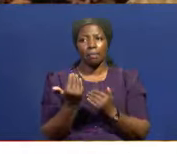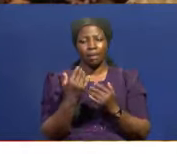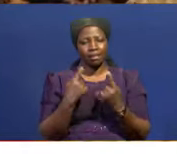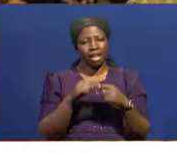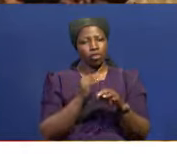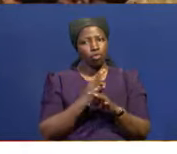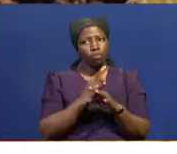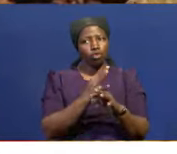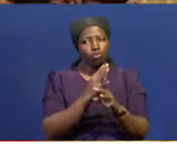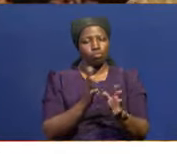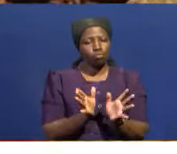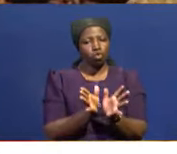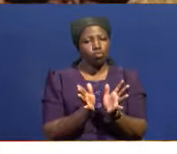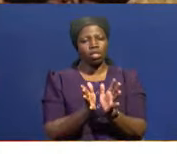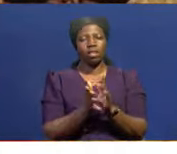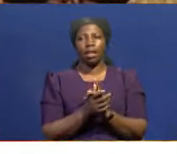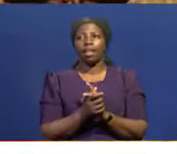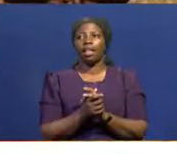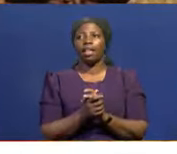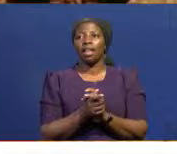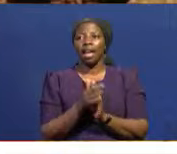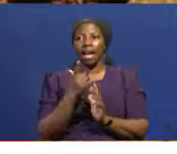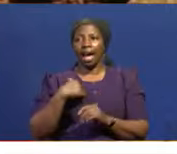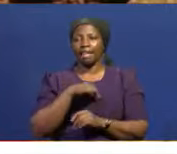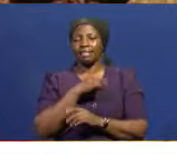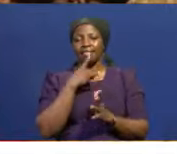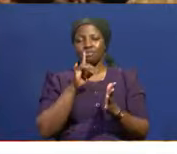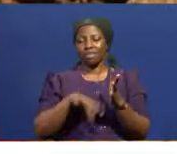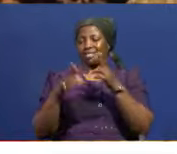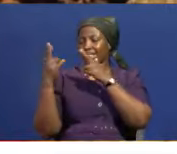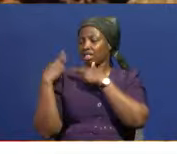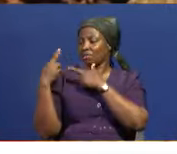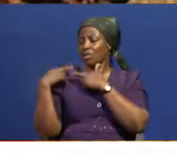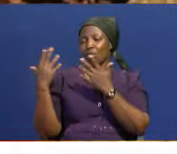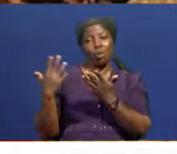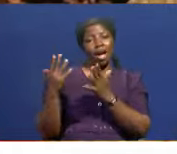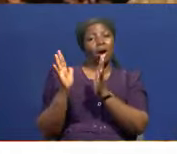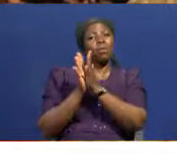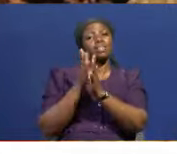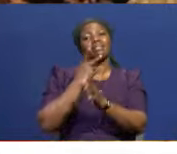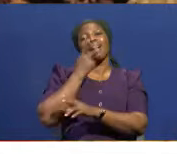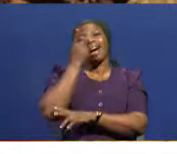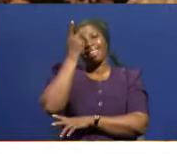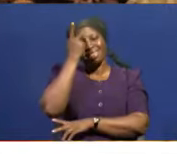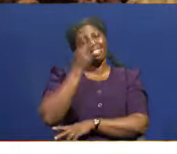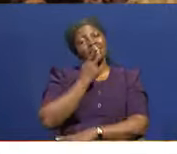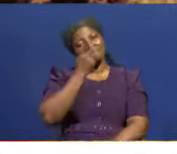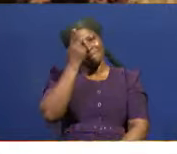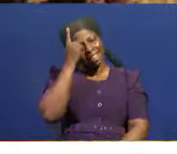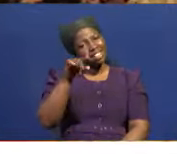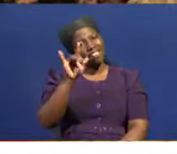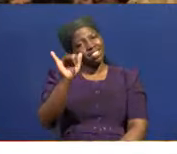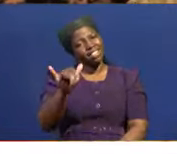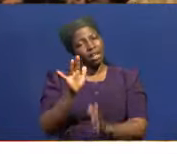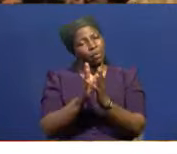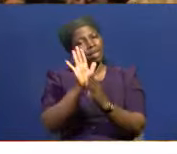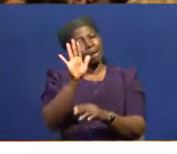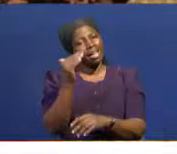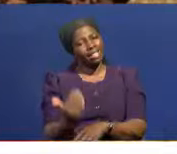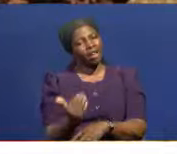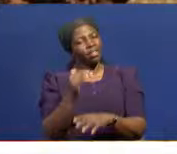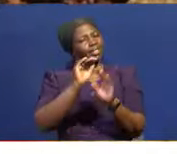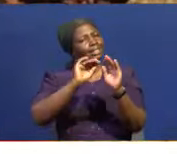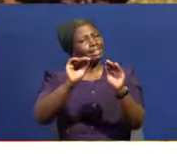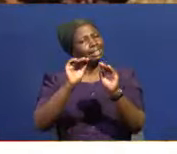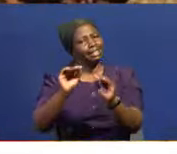hata kama tutastaja idara, tuseme shuleni ama wapi, jukumu ni la mzazi. Mzazi ndiye ambaye anakaa na mtoto wake, anamfundisha akiwa